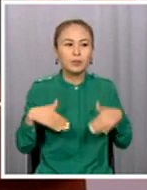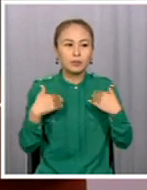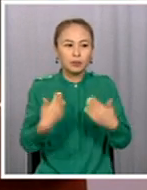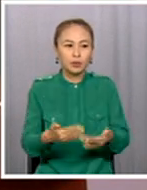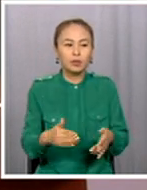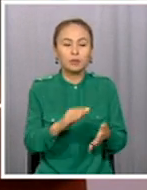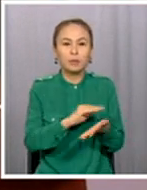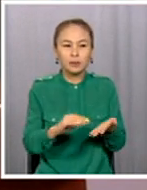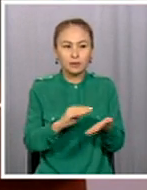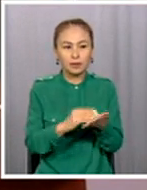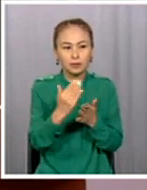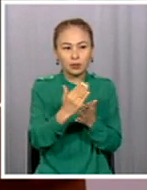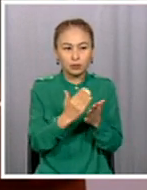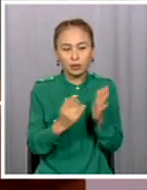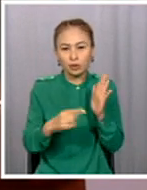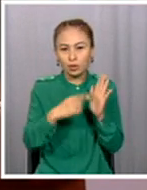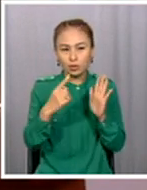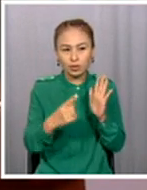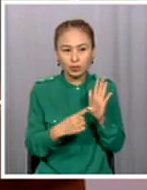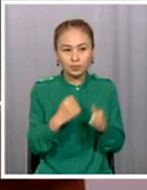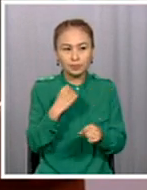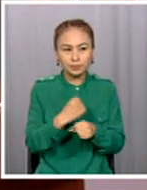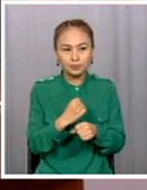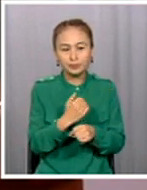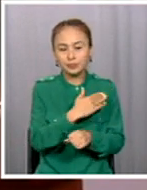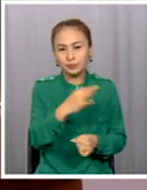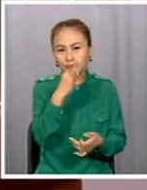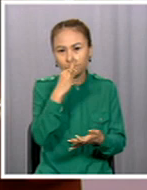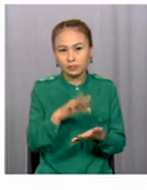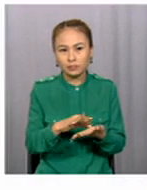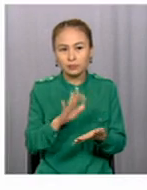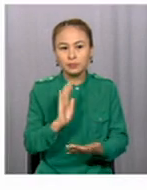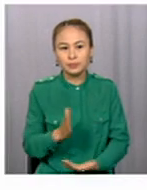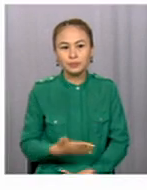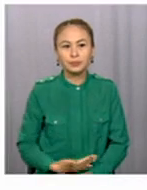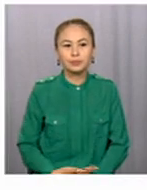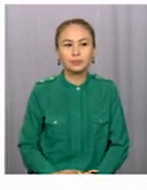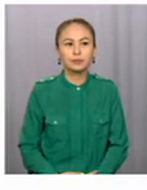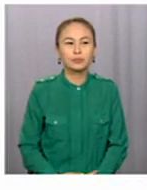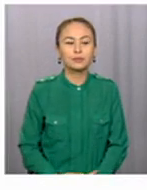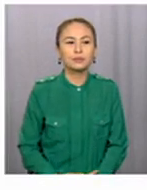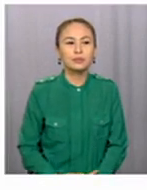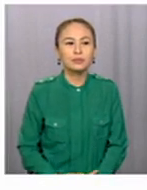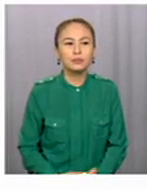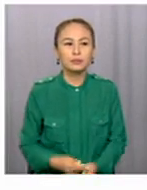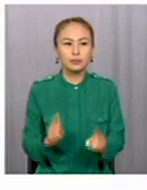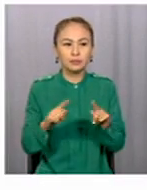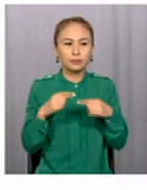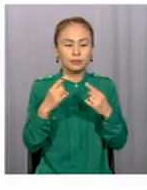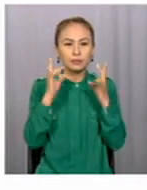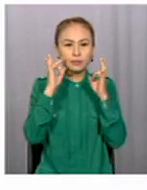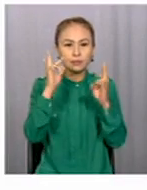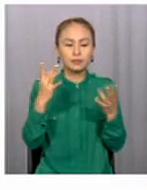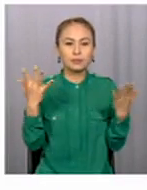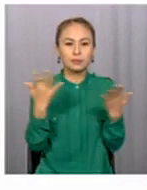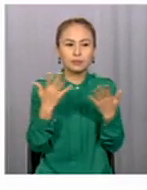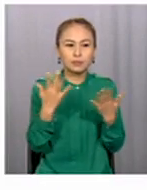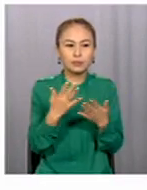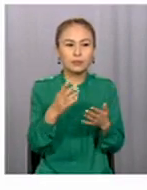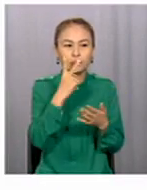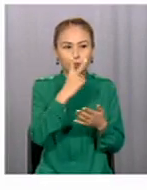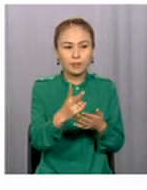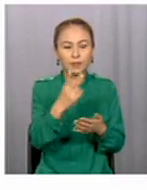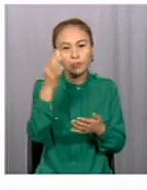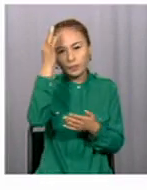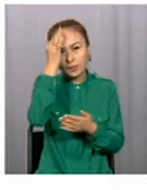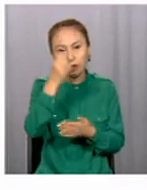пікір білдіруге бағытталған сұрақтар құрастырып, оларға жауап бересіңдер. Берілген дыбыстардың қандай дыбыс екенін